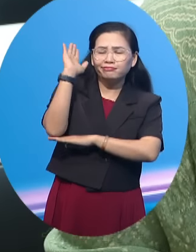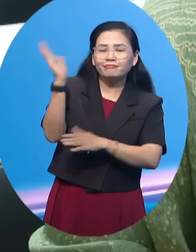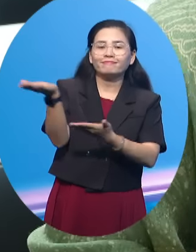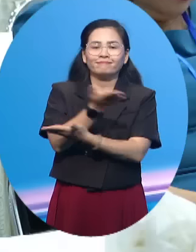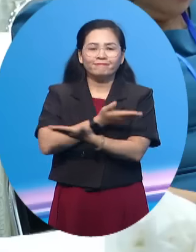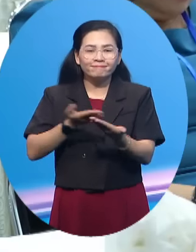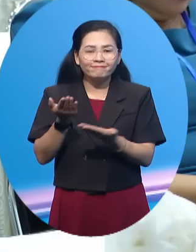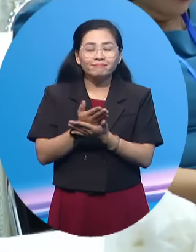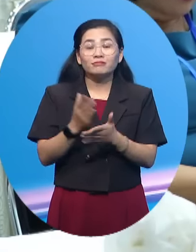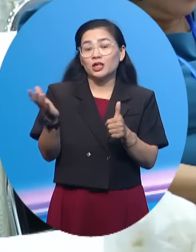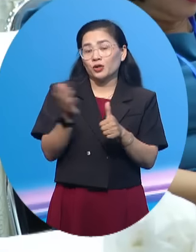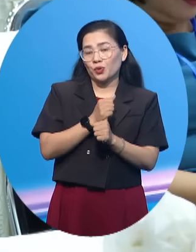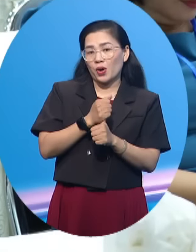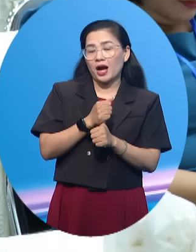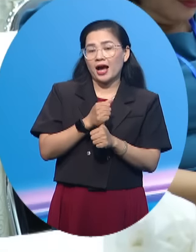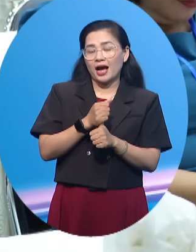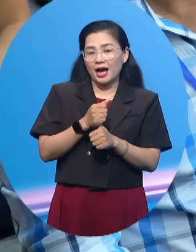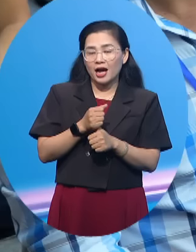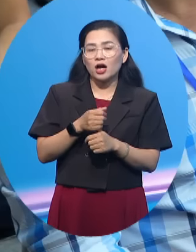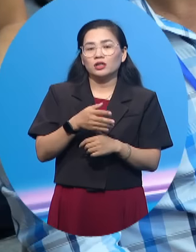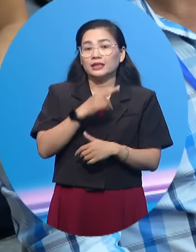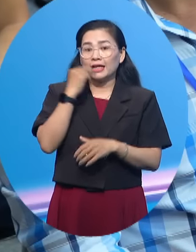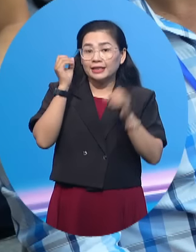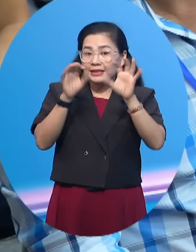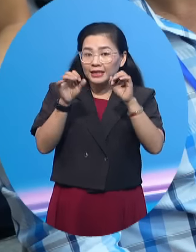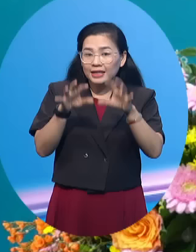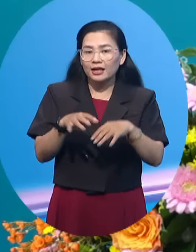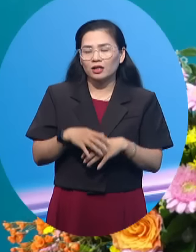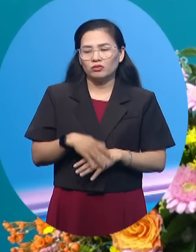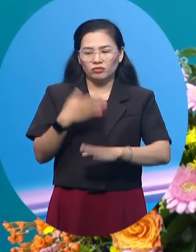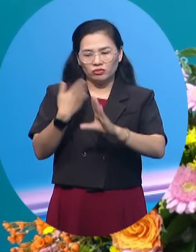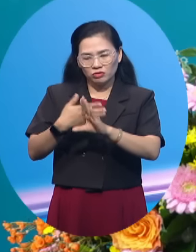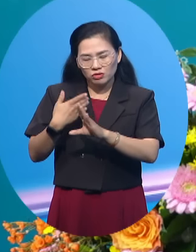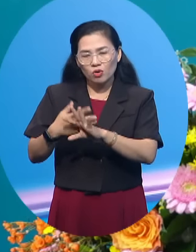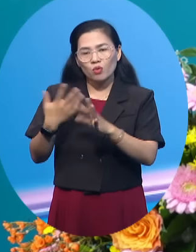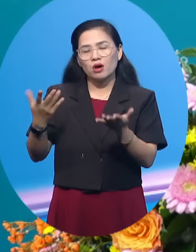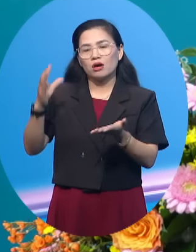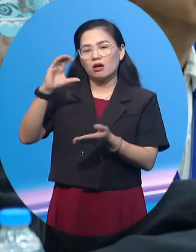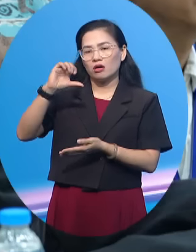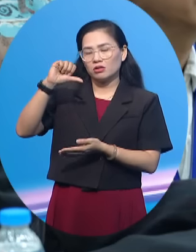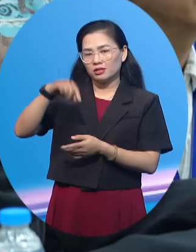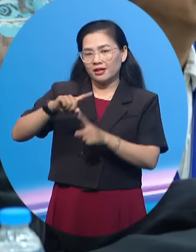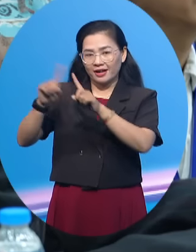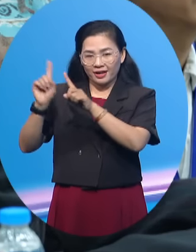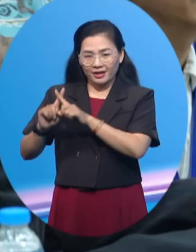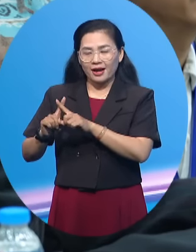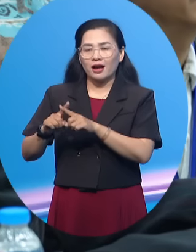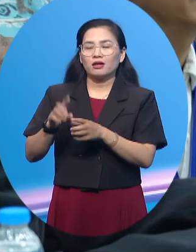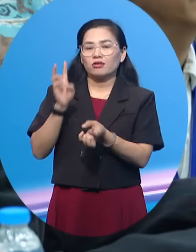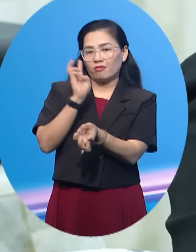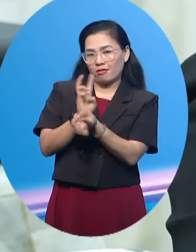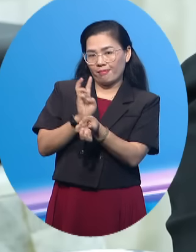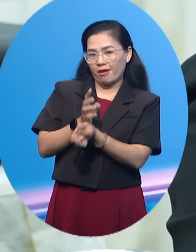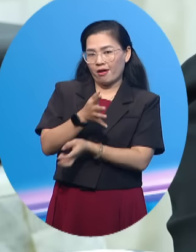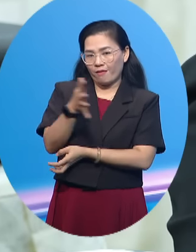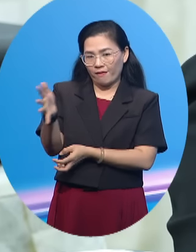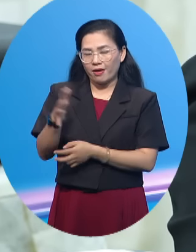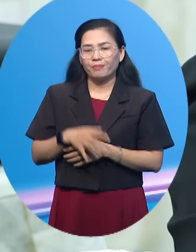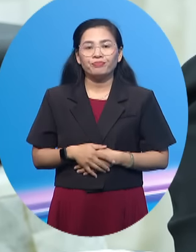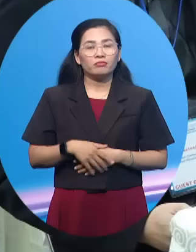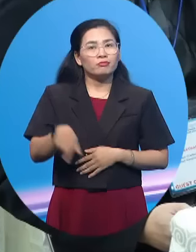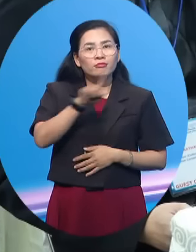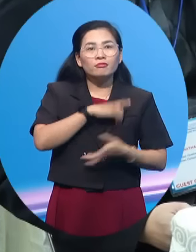trình bày kết quả nghiên cứu, kinh nghiệm trong giảng dạy tiếng Anh đến từ các trường và các cơ sở giáo dục trong và ngoài khu vực Đông Nam Á đã mang lại những